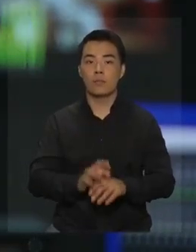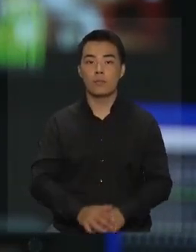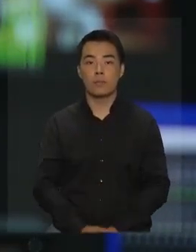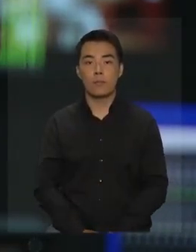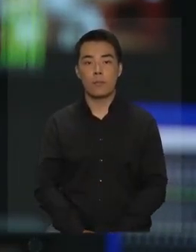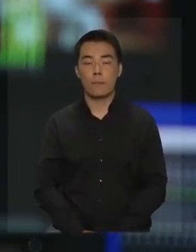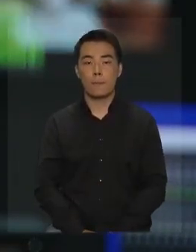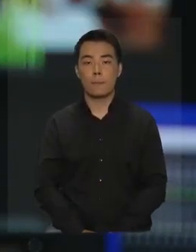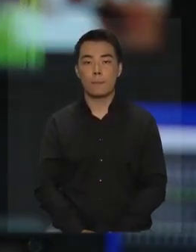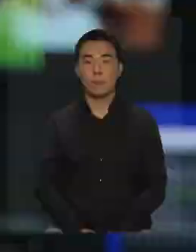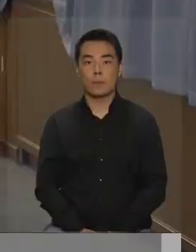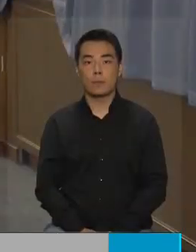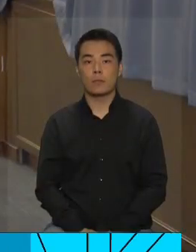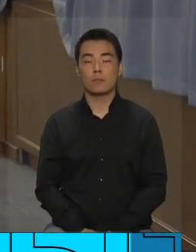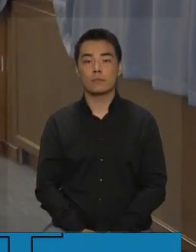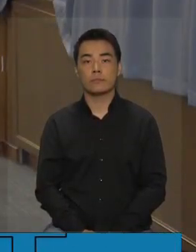Серік тарқатып айтсын.